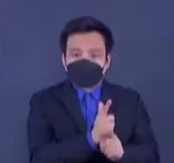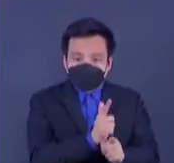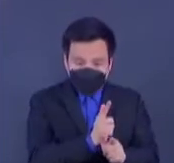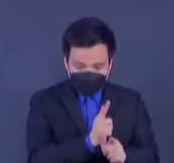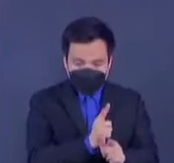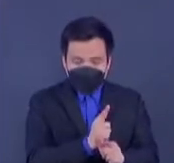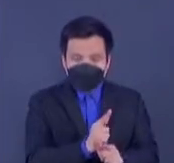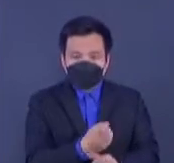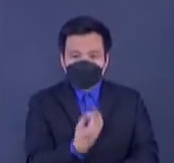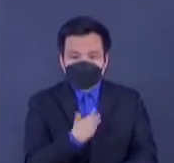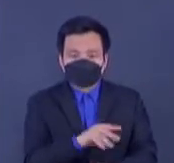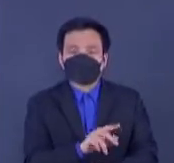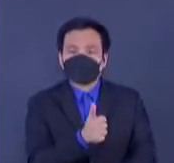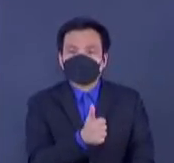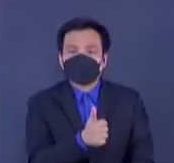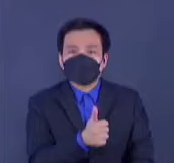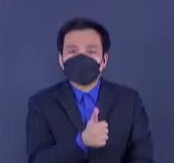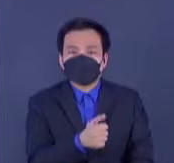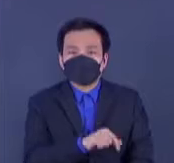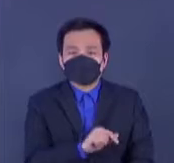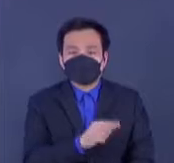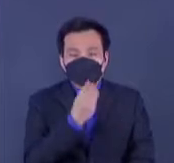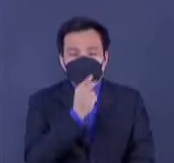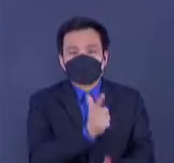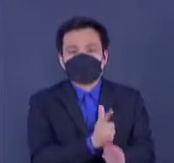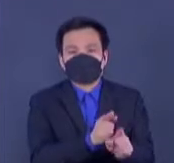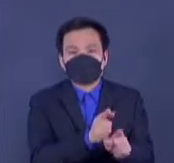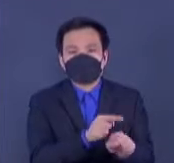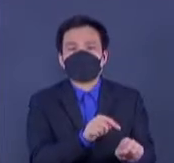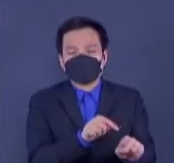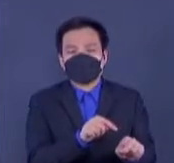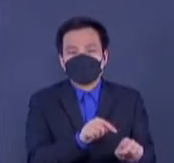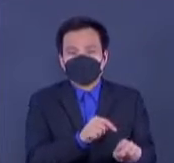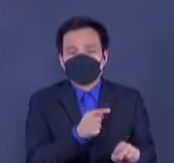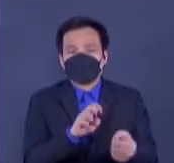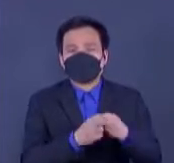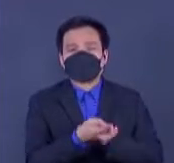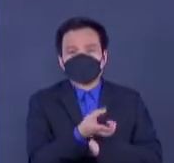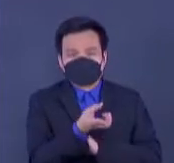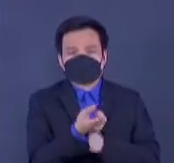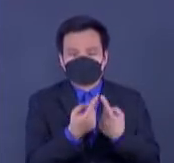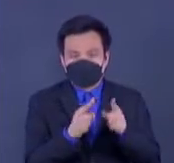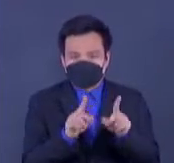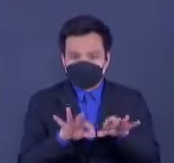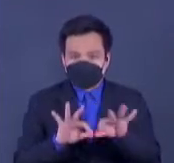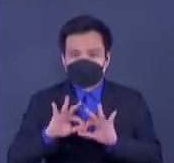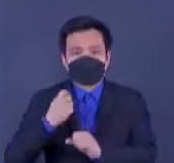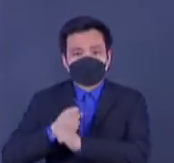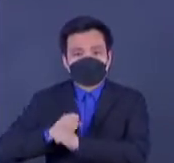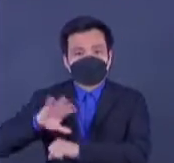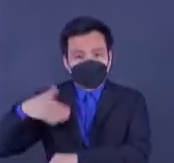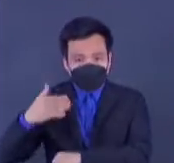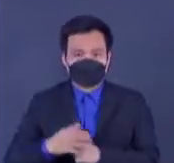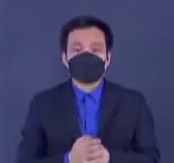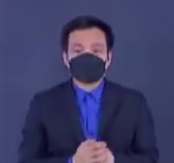ล็กความเข้าใจกันเป็นเรื่องสำคัญที่สุดเพราะเวลาเข้าใจกันเพียงคุยกันแป๊บเดียวเท่านั้นมองตากันแป๊บเดียวเท่านั้น